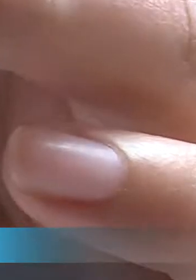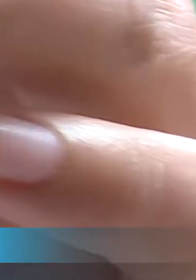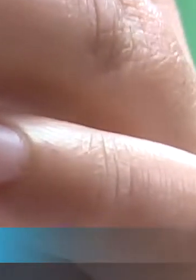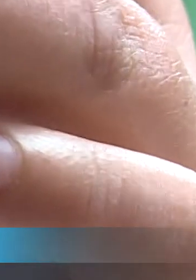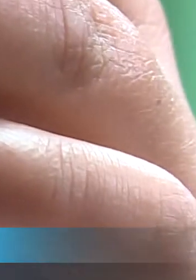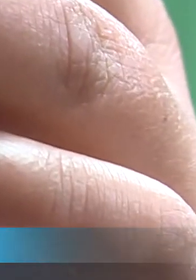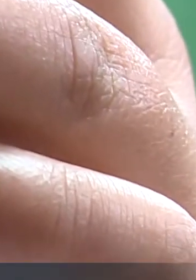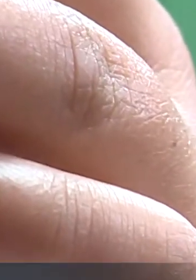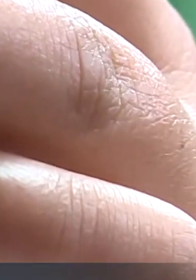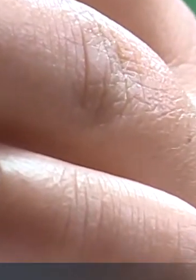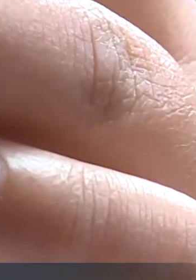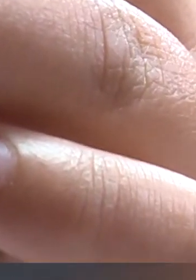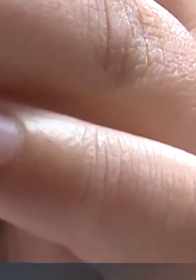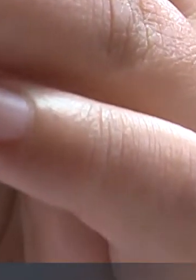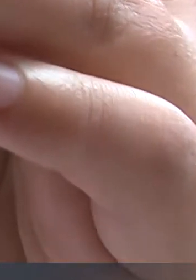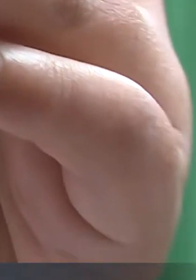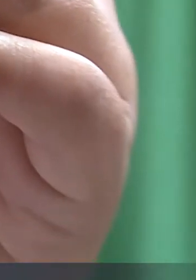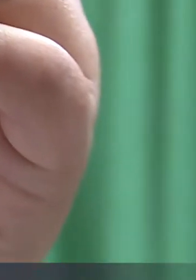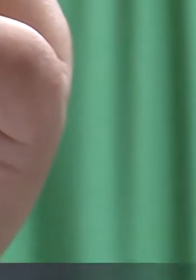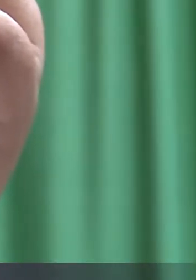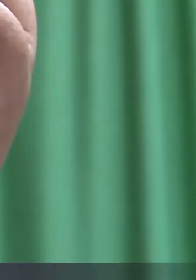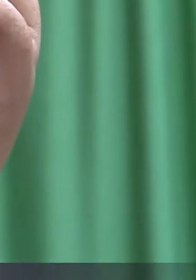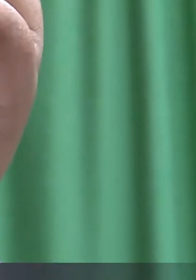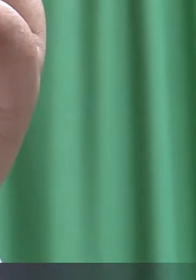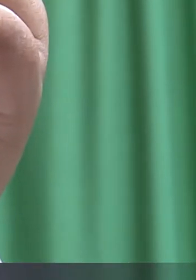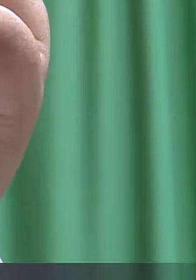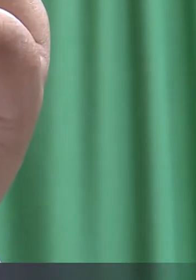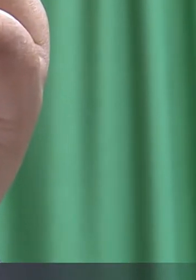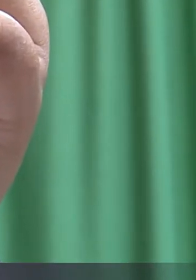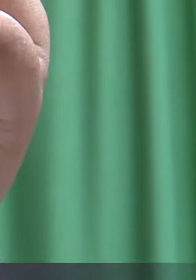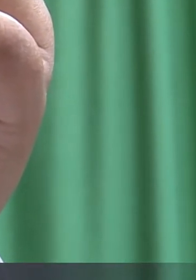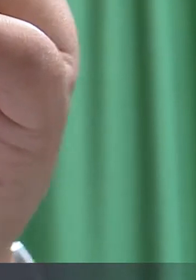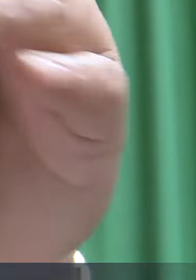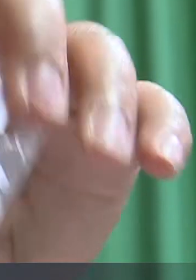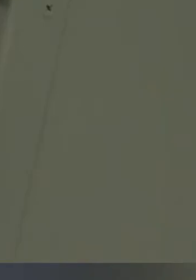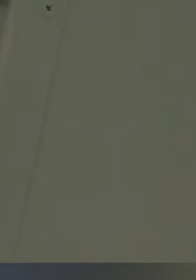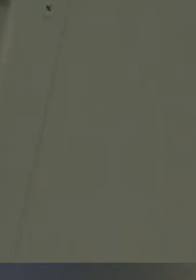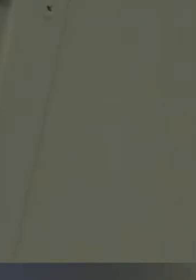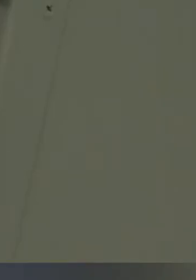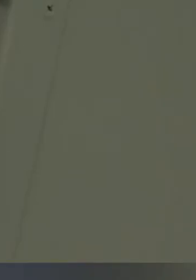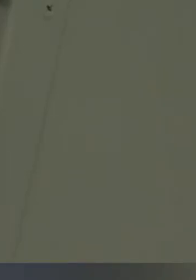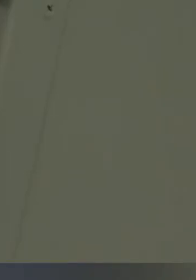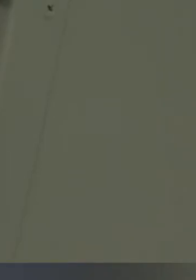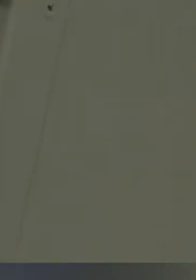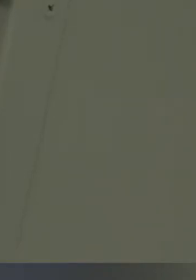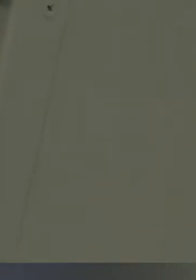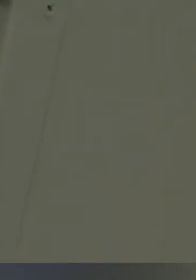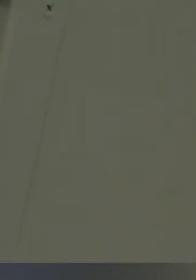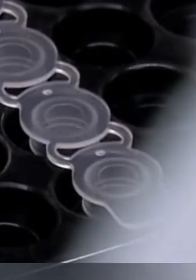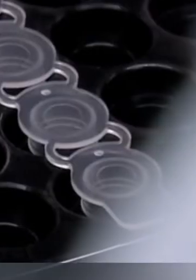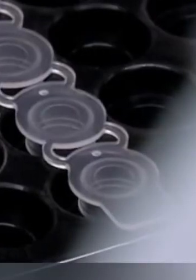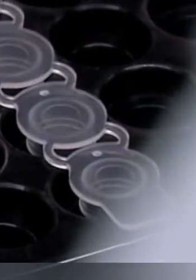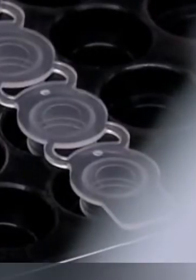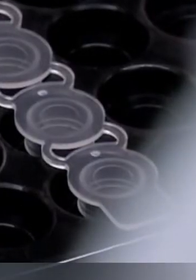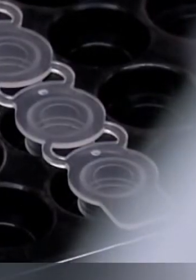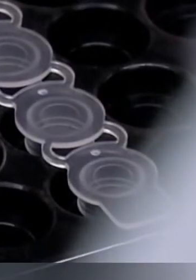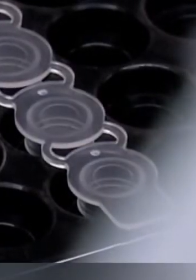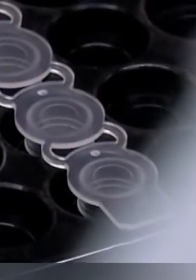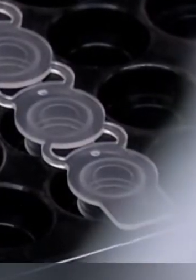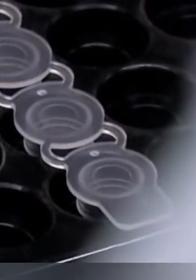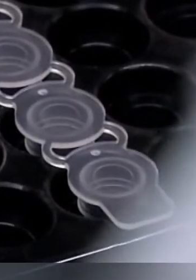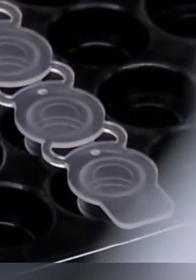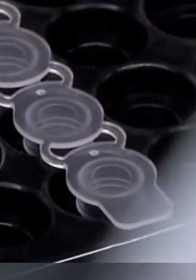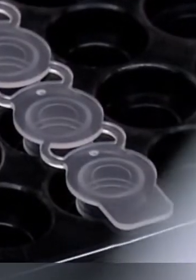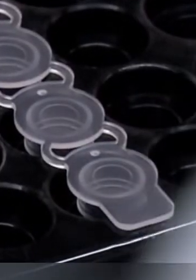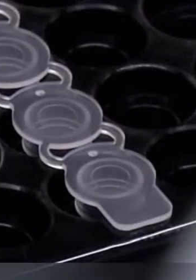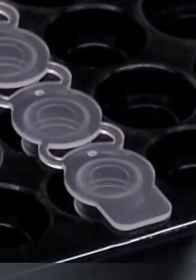到。 柯先生打算自行采购疫苗，总统蔡英文定调由中央统筹。对此，柯文哲质疑，为何将国运赌在国产疫苗？呼吁